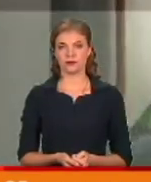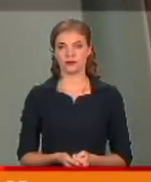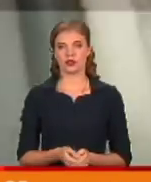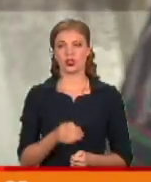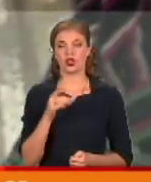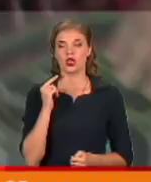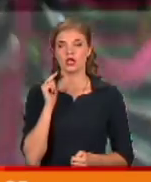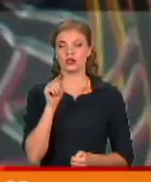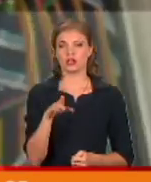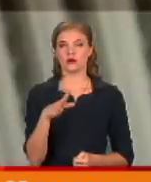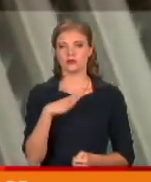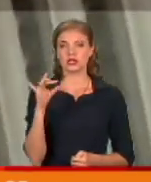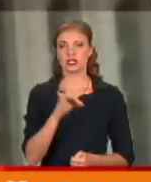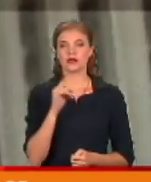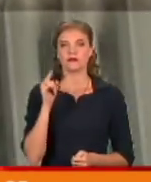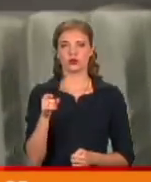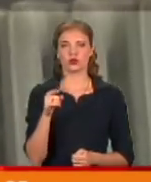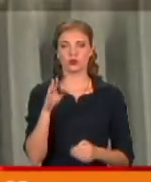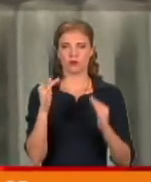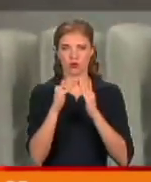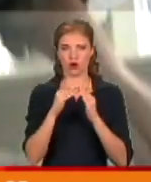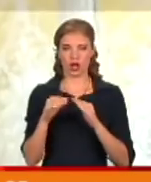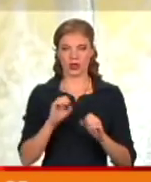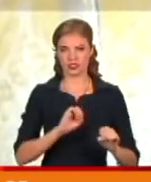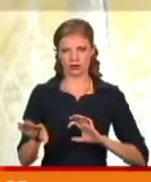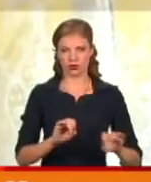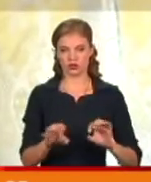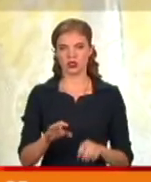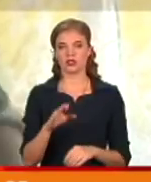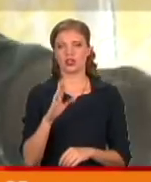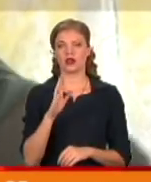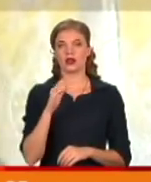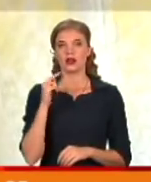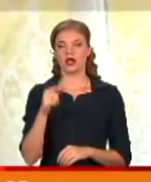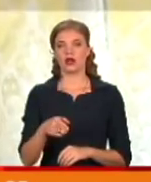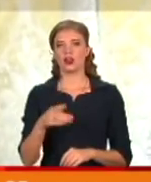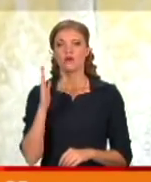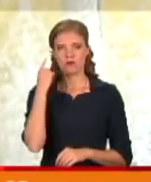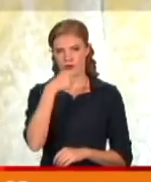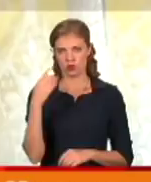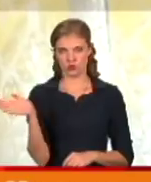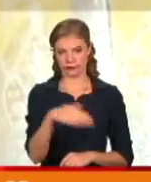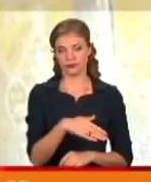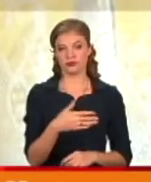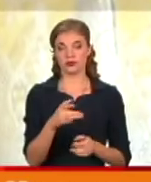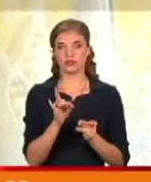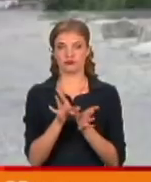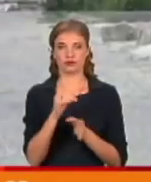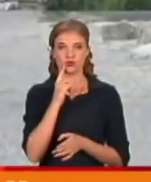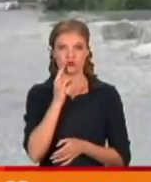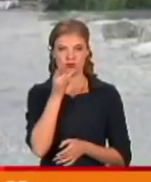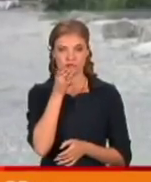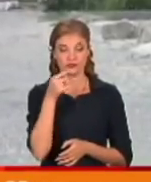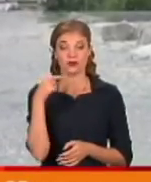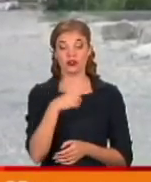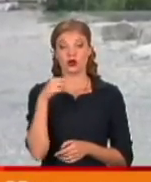був, і вони розрізали по хаті, порозкидали. Валік, в нього чмак по ліцу, ну і розбив губу.